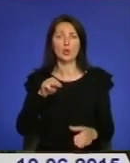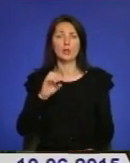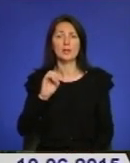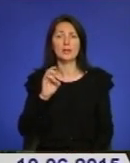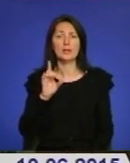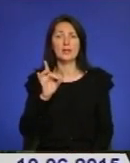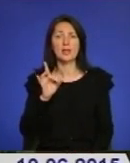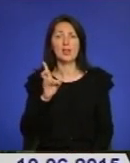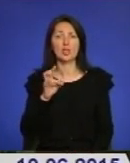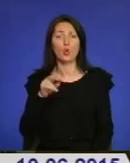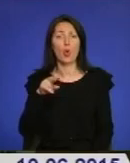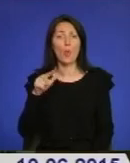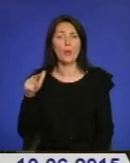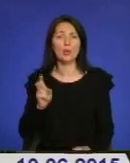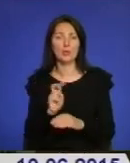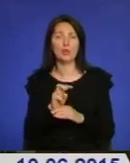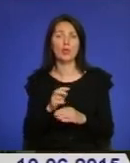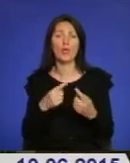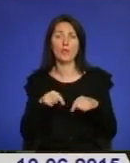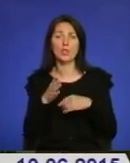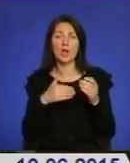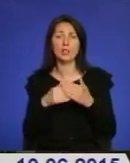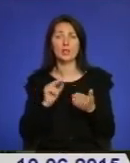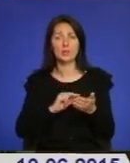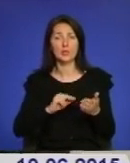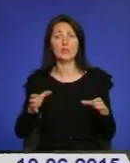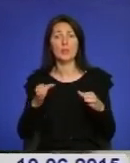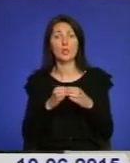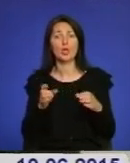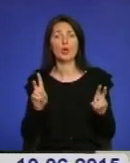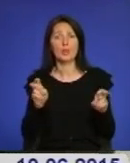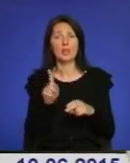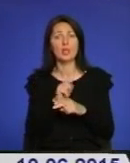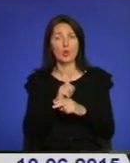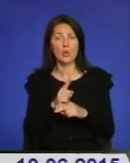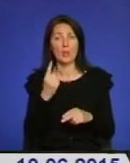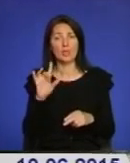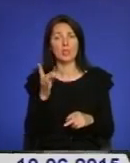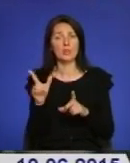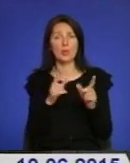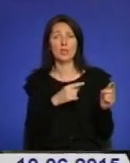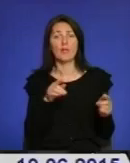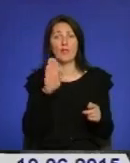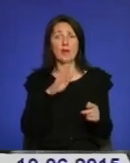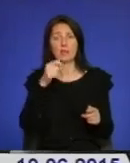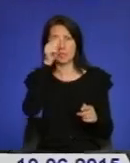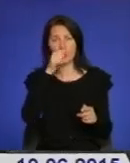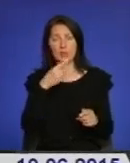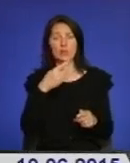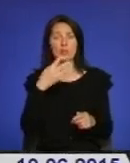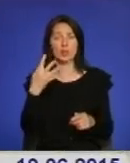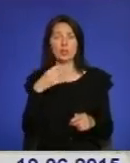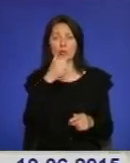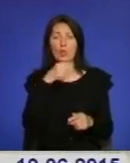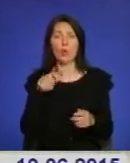одному місці дивитися на те, що коїться, що відбувається. Переїхав в Тернопіль, знав, що йде набір в